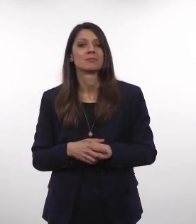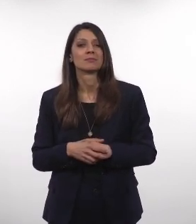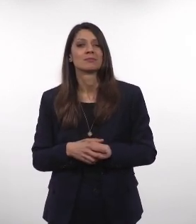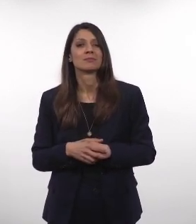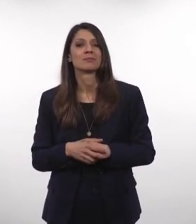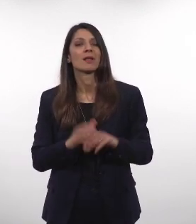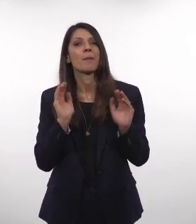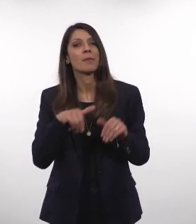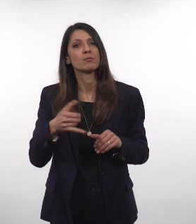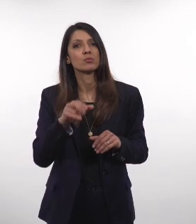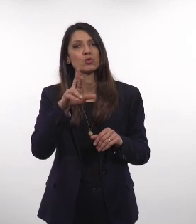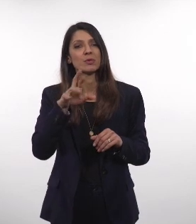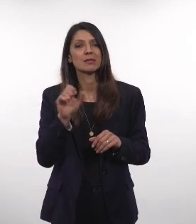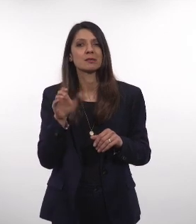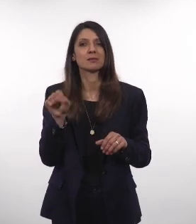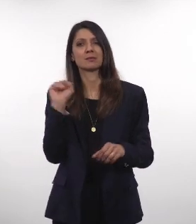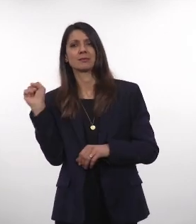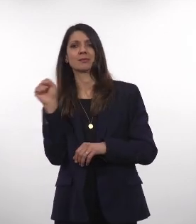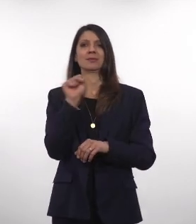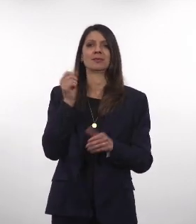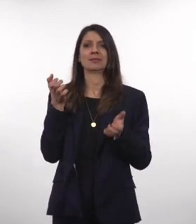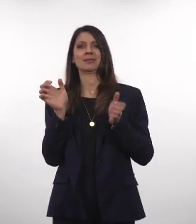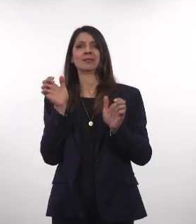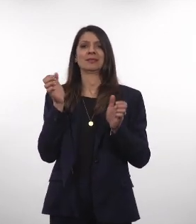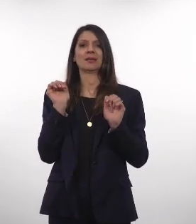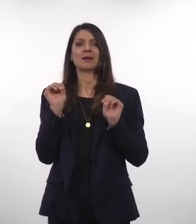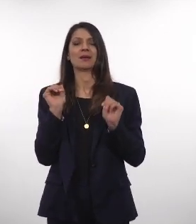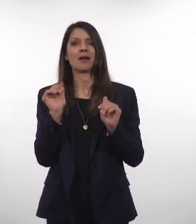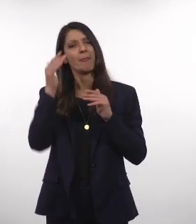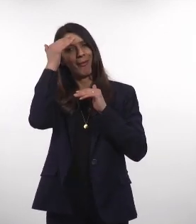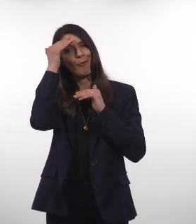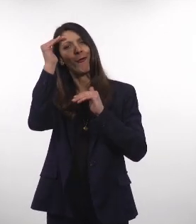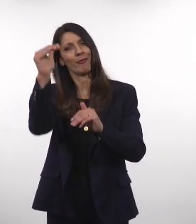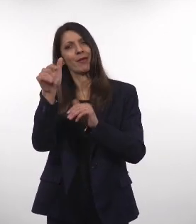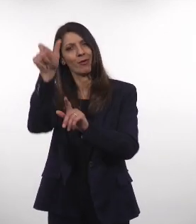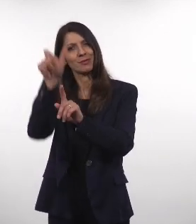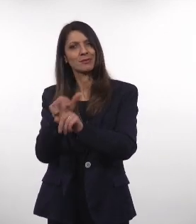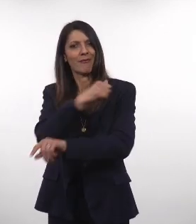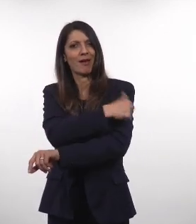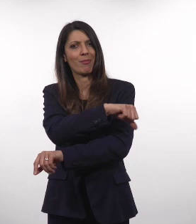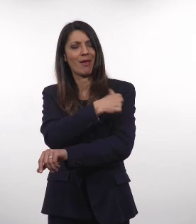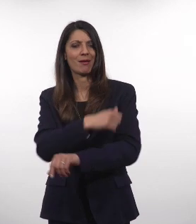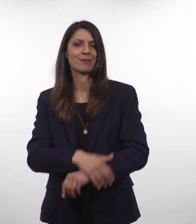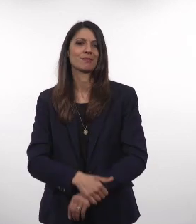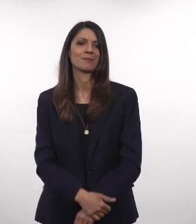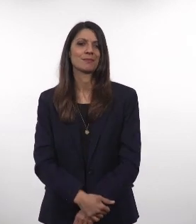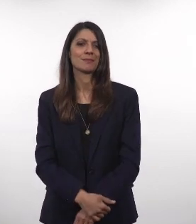Même si Joris esquive encore, regardez comme il semble en confiance avec Marie-Lorraine. On met dans l'oreille?